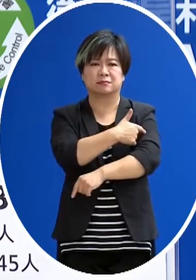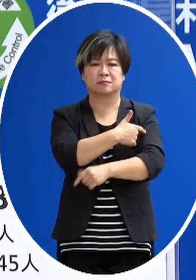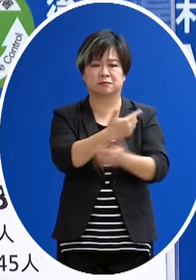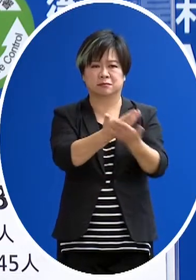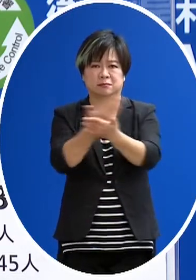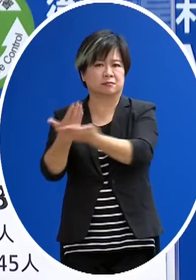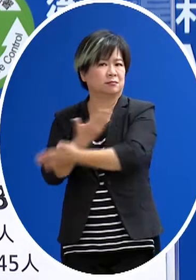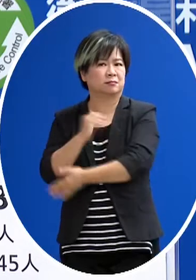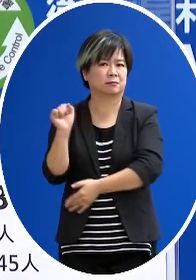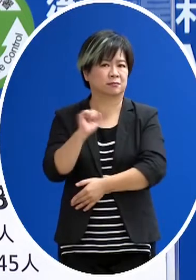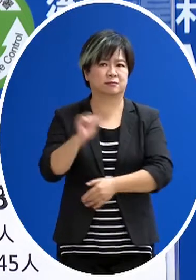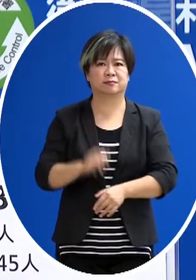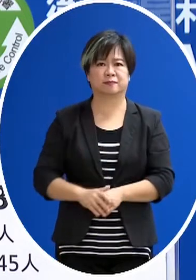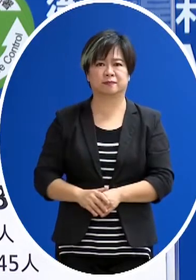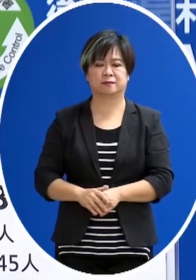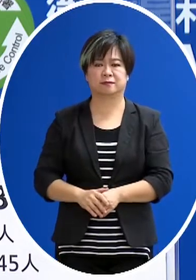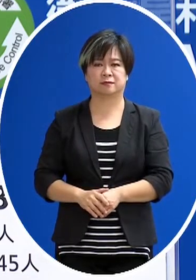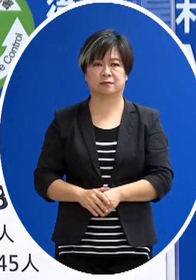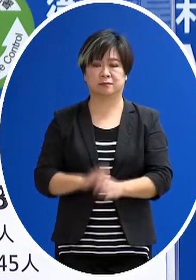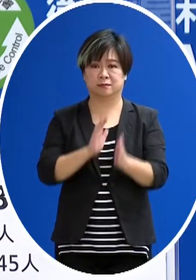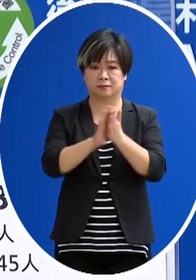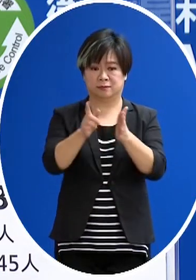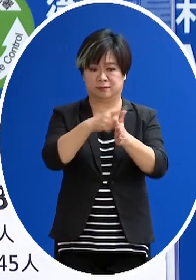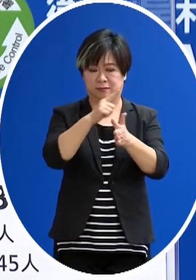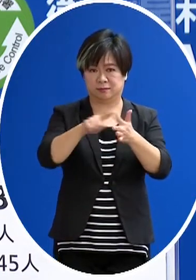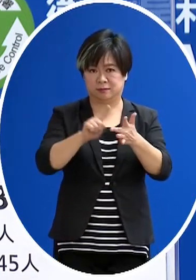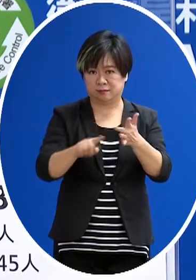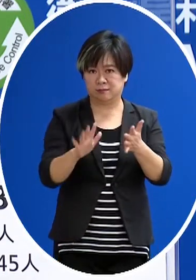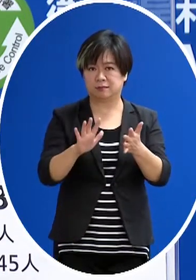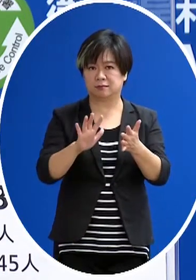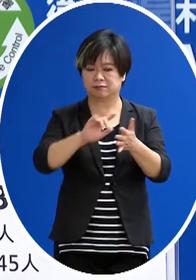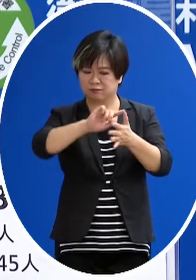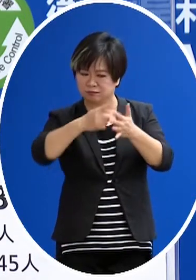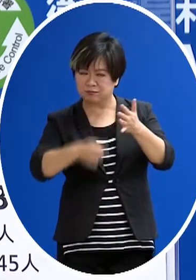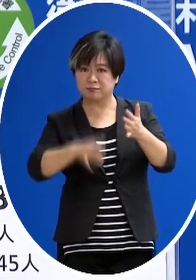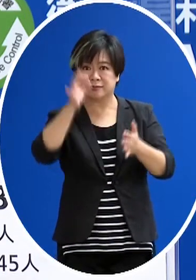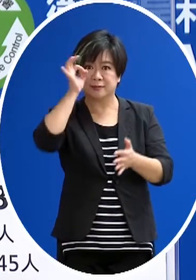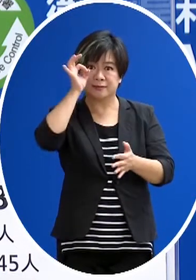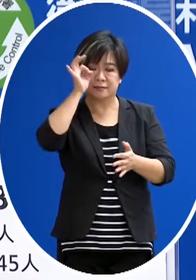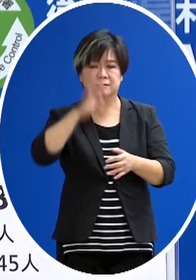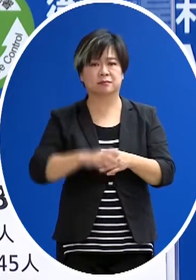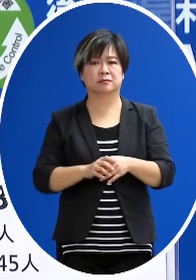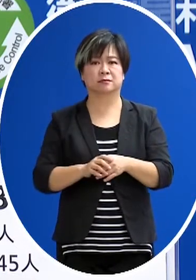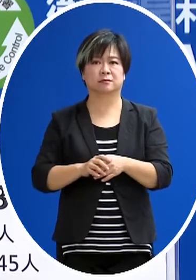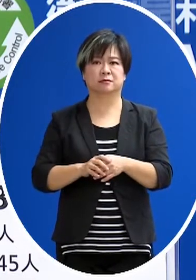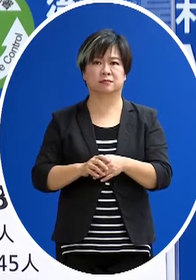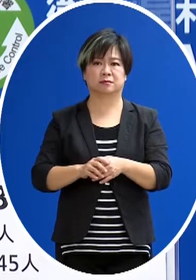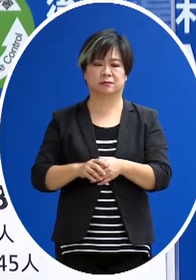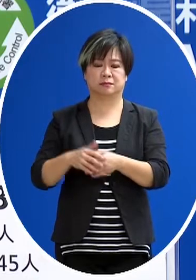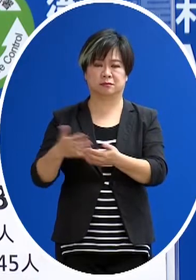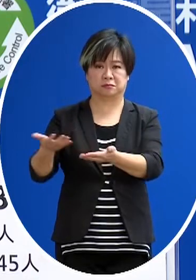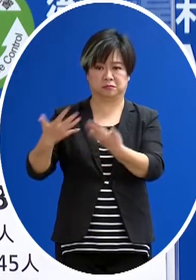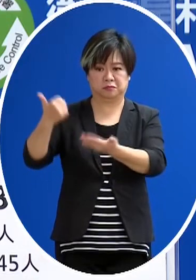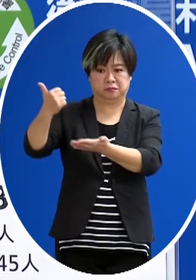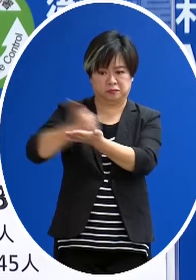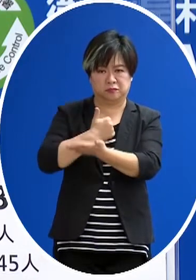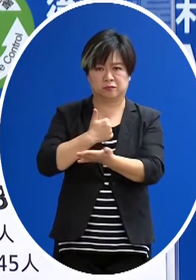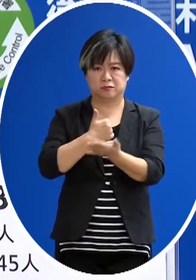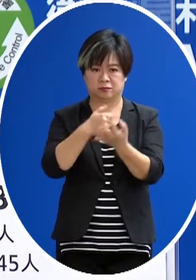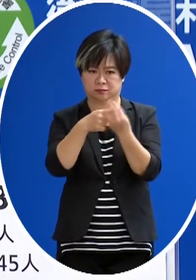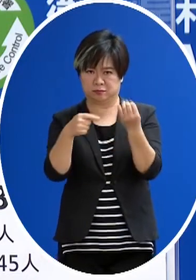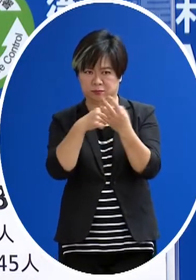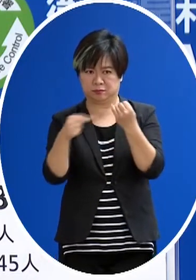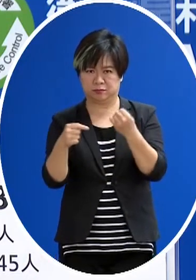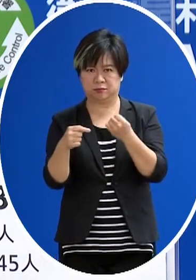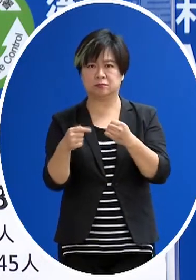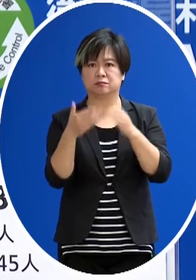二个，大概我们就是排好优先顺序之后，然后根据进来的量那就开放给优先的